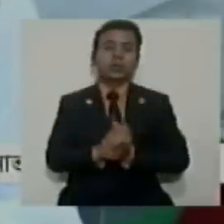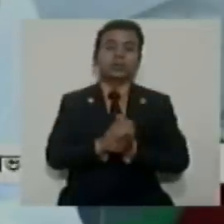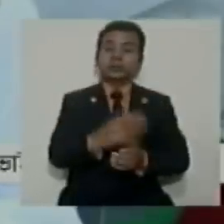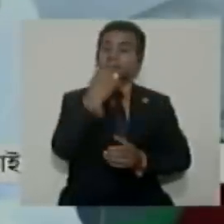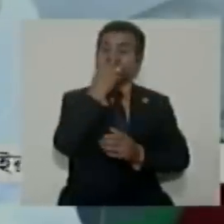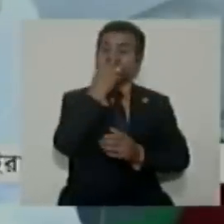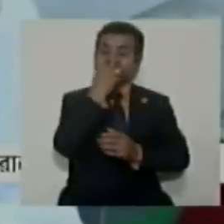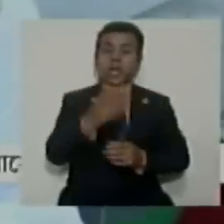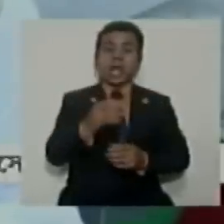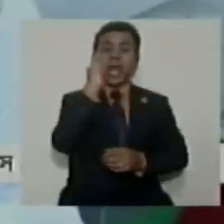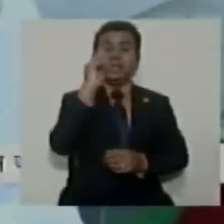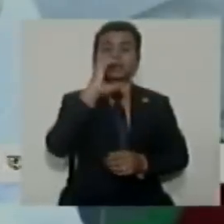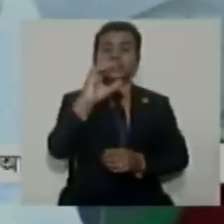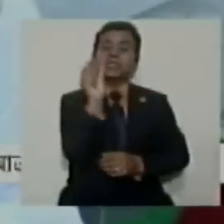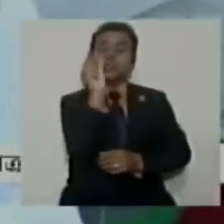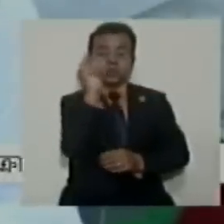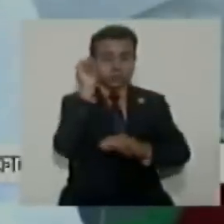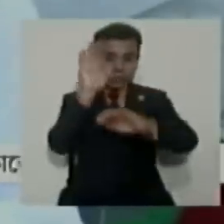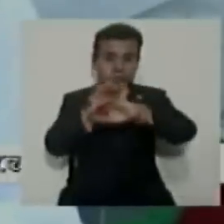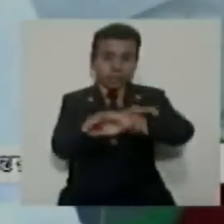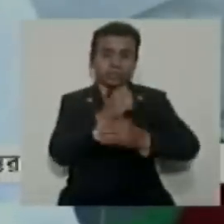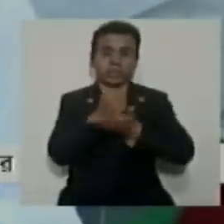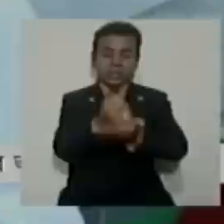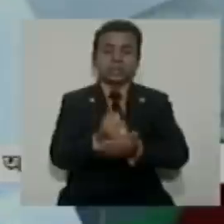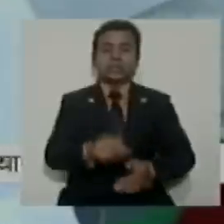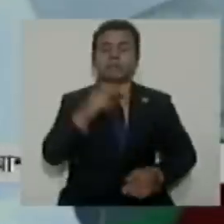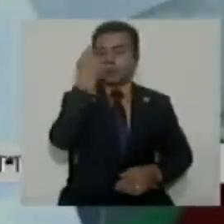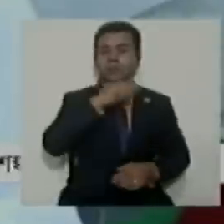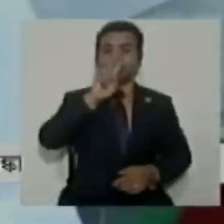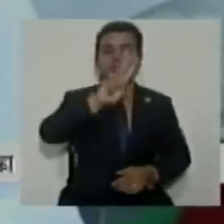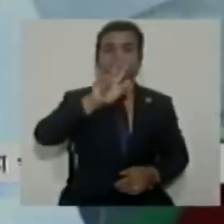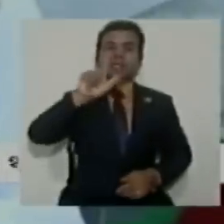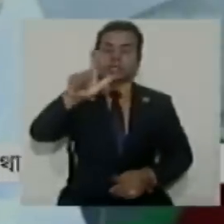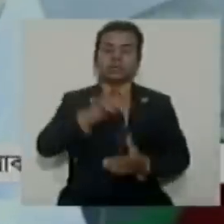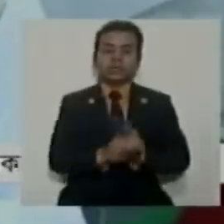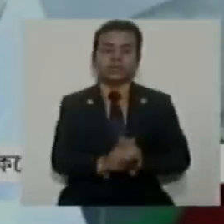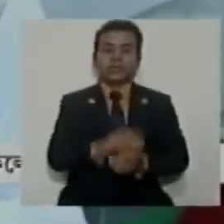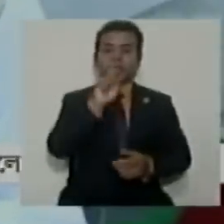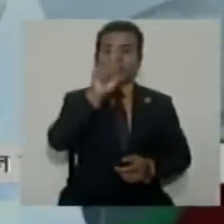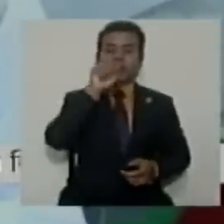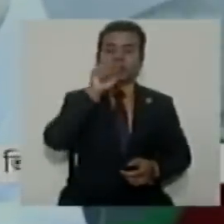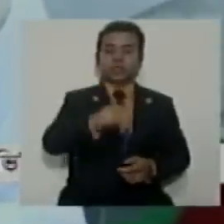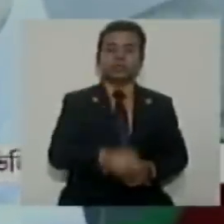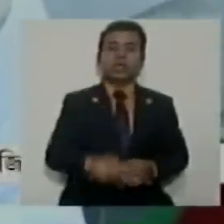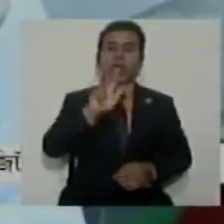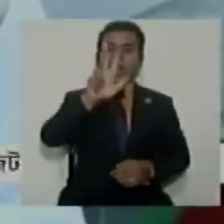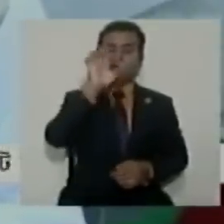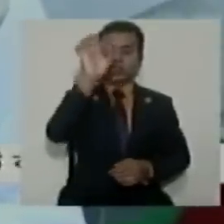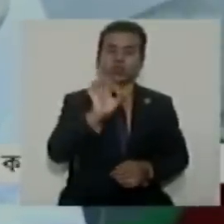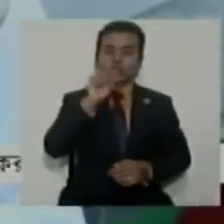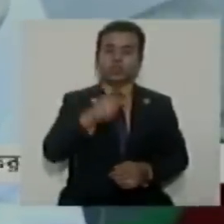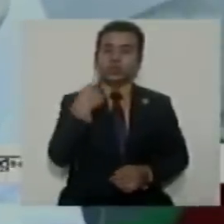১.৮% রোগী আইসিইউ সাপোর্ট নিয়েছে। এই হারে ১০,০০০ রোগীর আইসিইউ সাপোর্ট